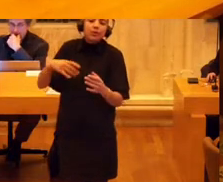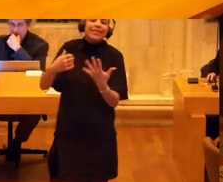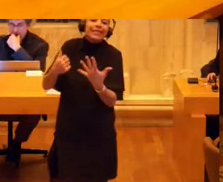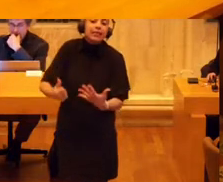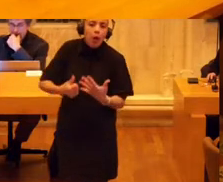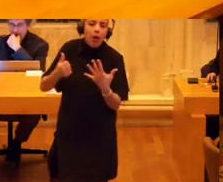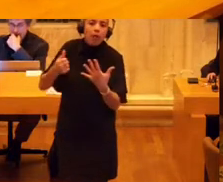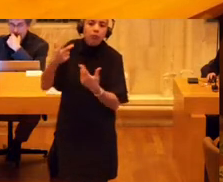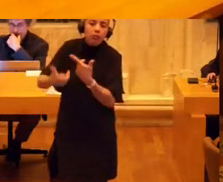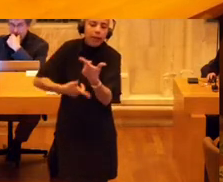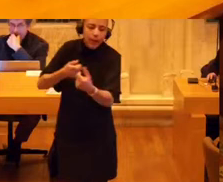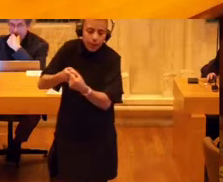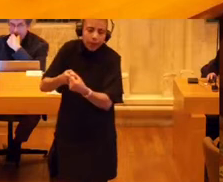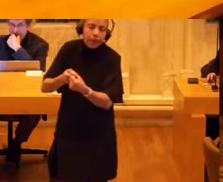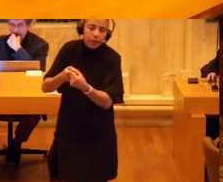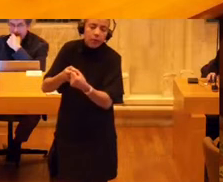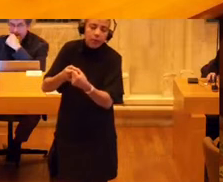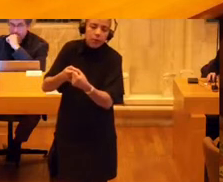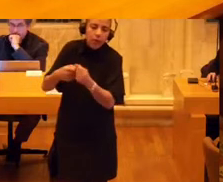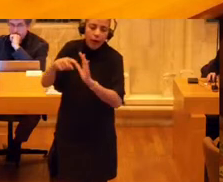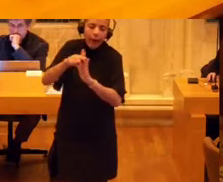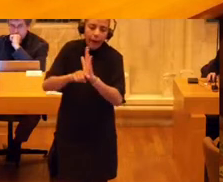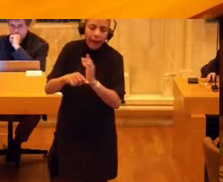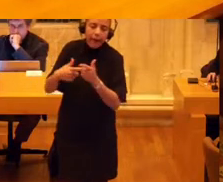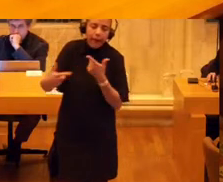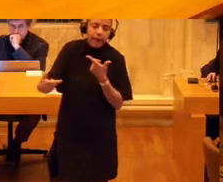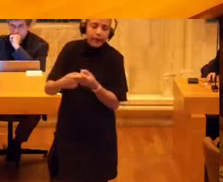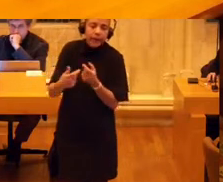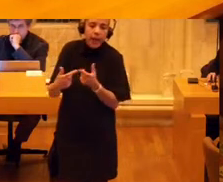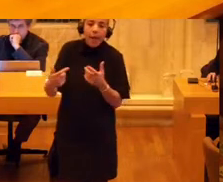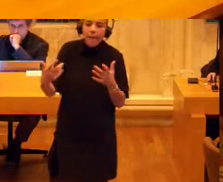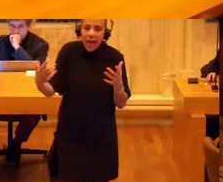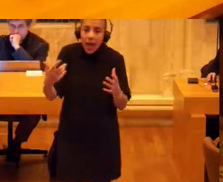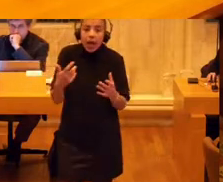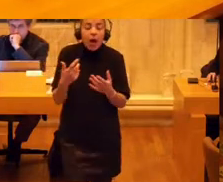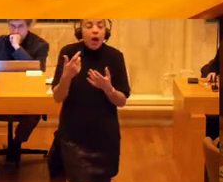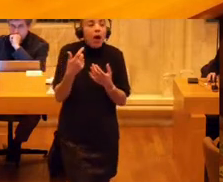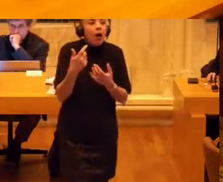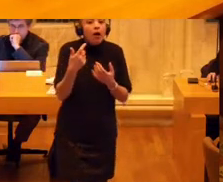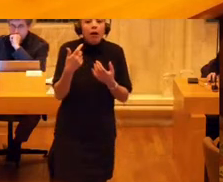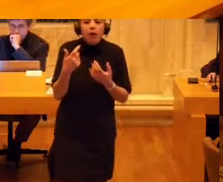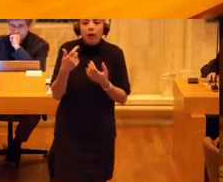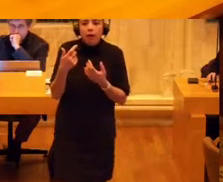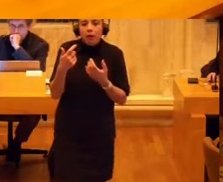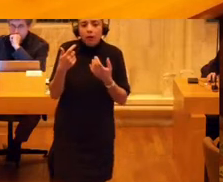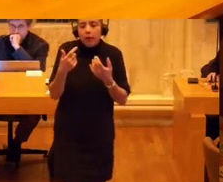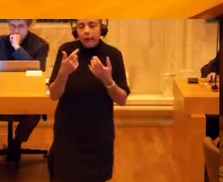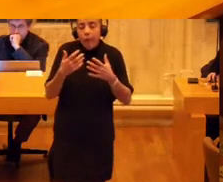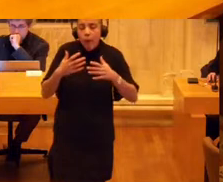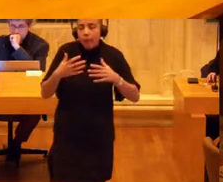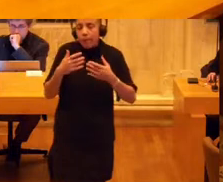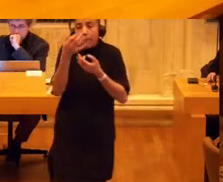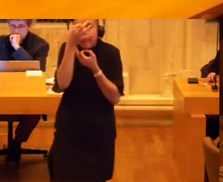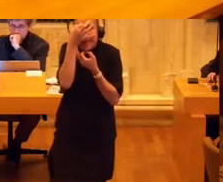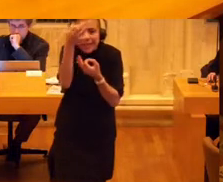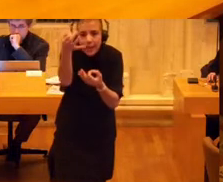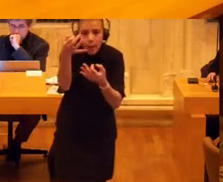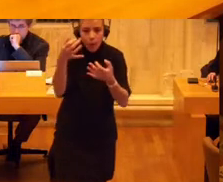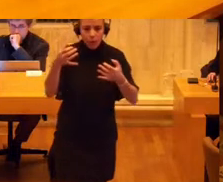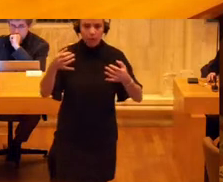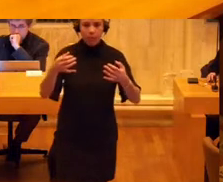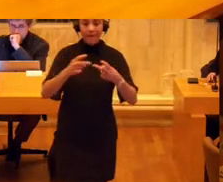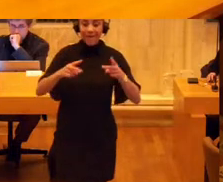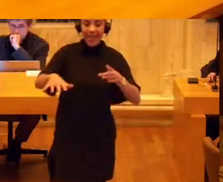la publicité. Après, je ne vais pas vous faire un discours démagogique sur comment va évoluer le paysage urbain avec ce règlement. La grande intention, c'était de maîtriser ce qui est